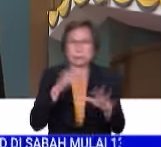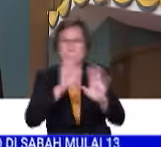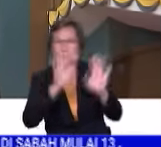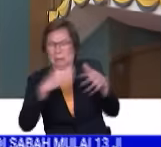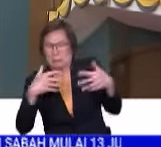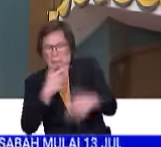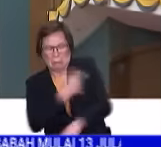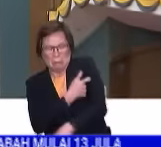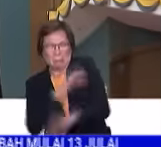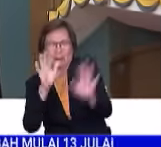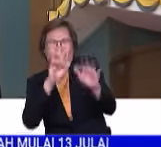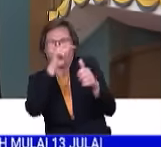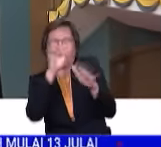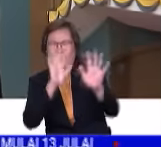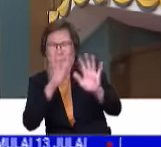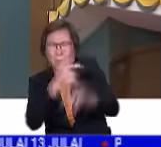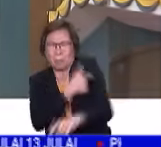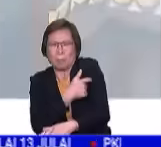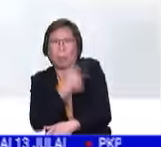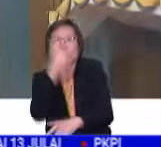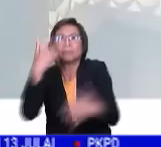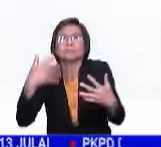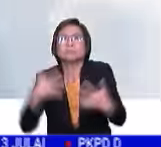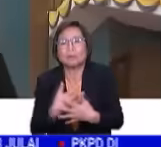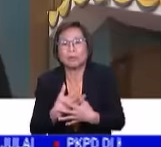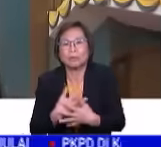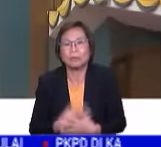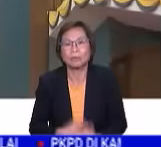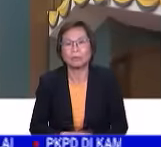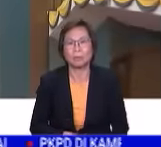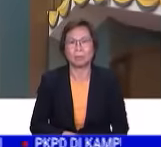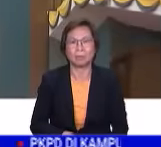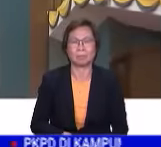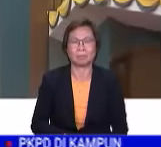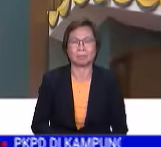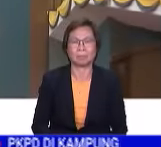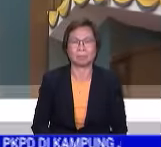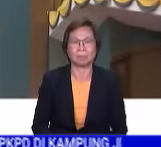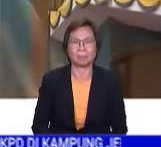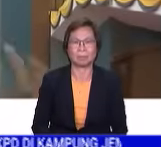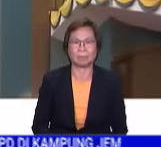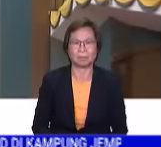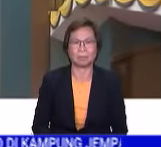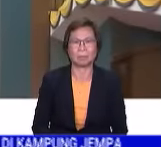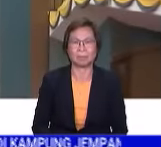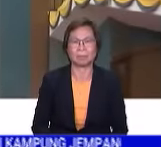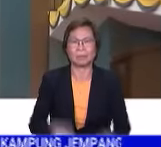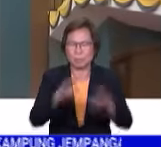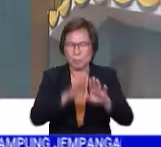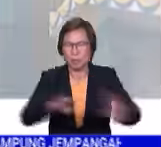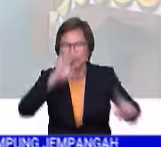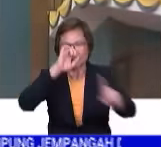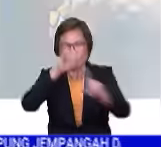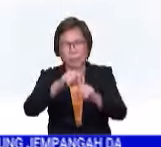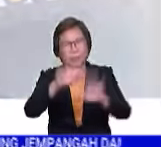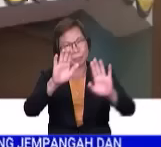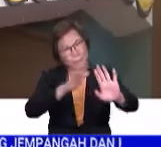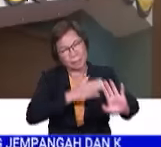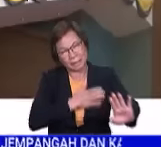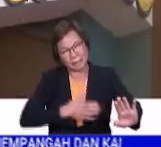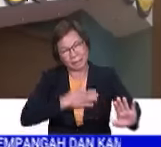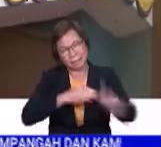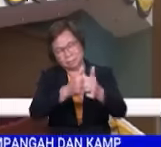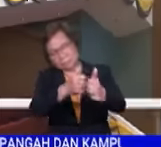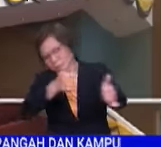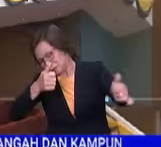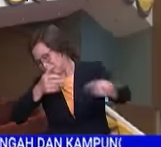lah, tu lah, ni lah. Sebab benda tu yang menakutkan dia orang. Memang jangan buat sekali untuk berita pasal ni. Please avoid it. That's, saya rasa benda ni